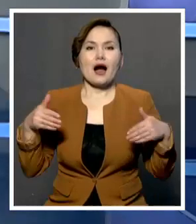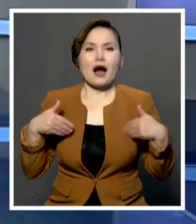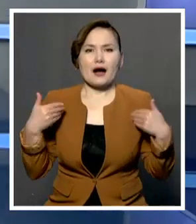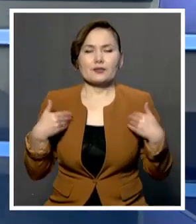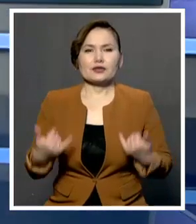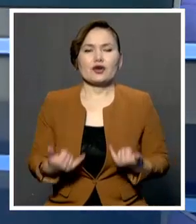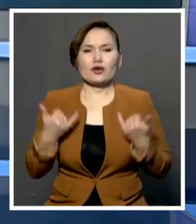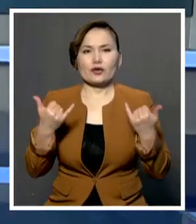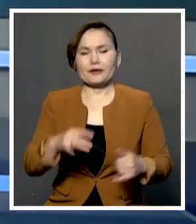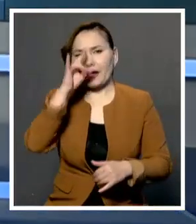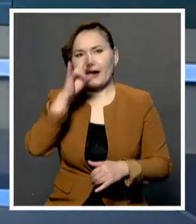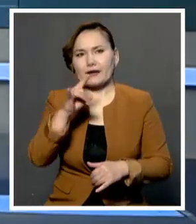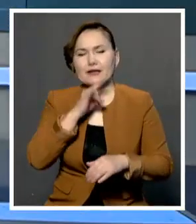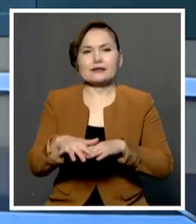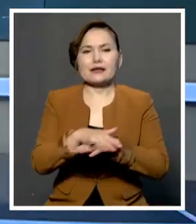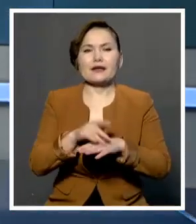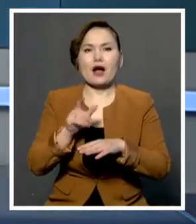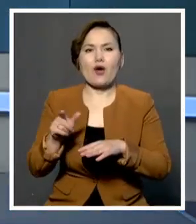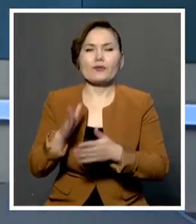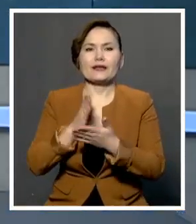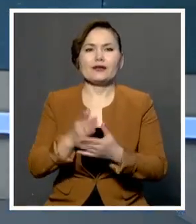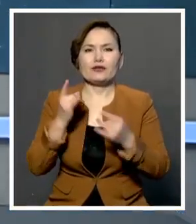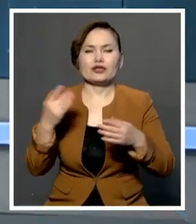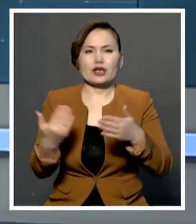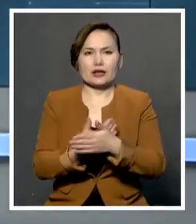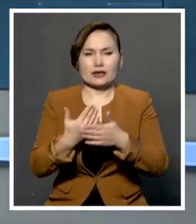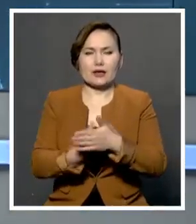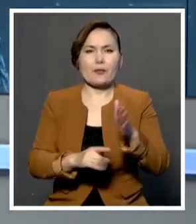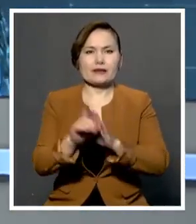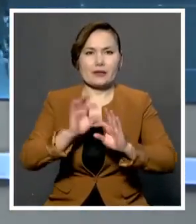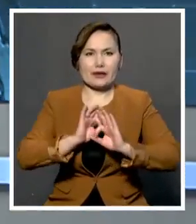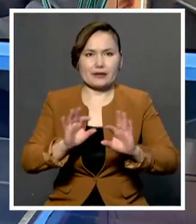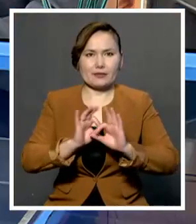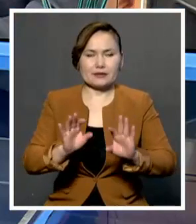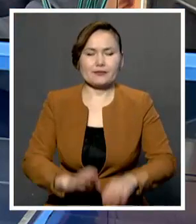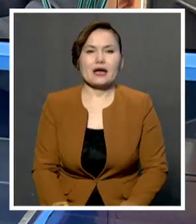Армысыздар, Ұлттық арнаның тікелей эфирінде ақпарат. Студияда Саламат Омаш, сурда аудармада Самал Нұрым.